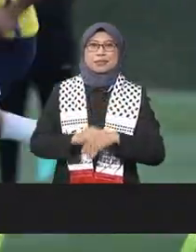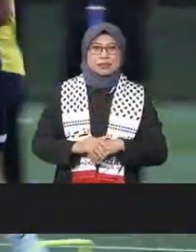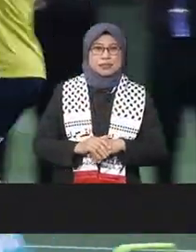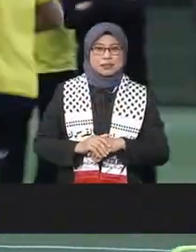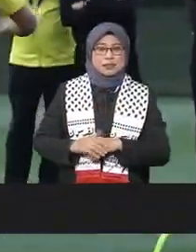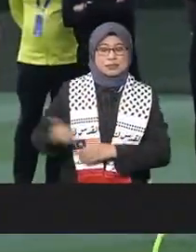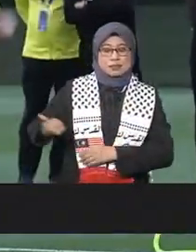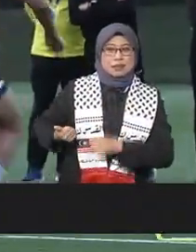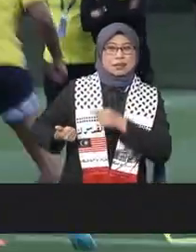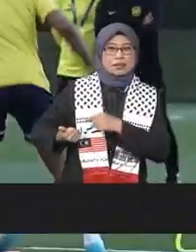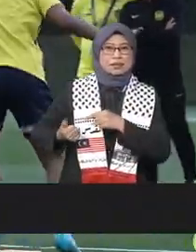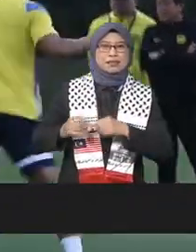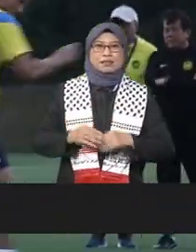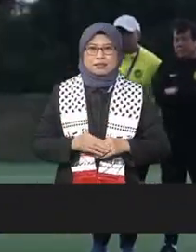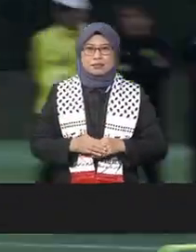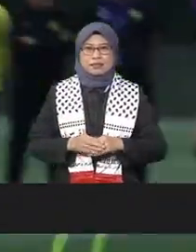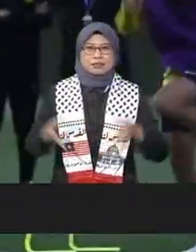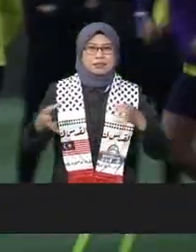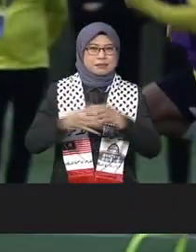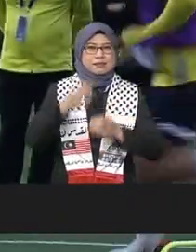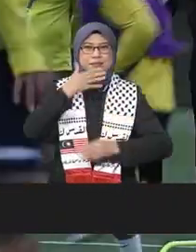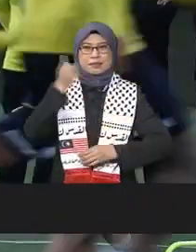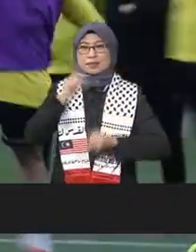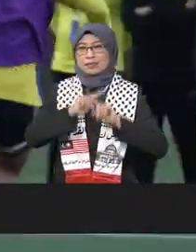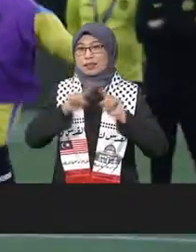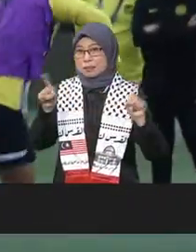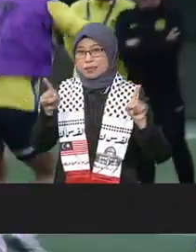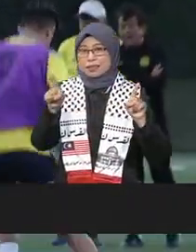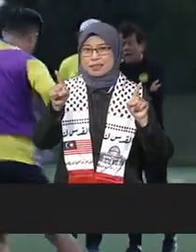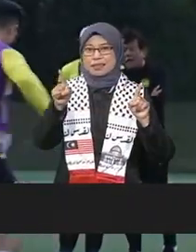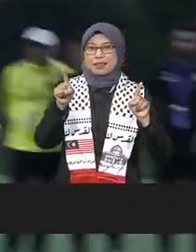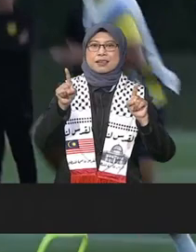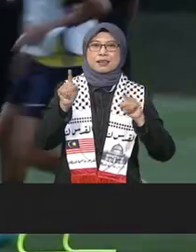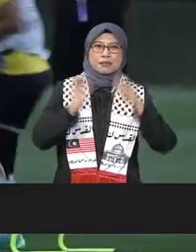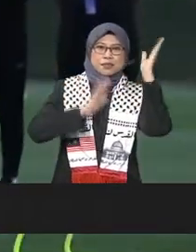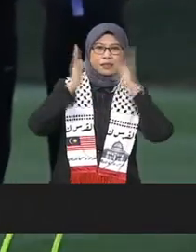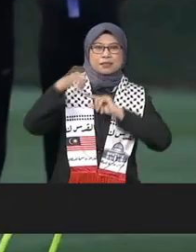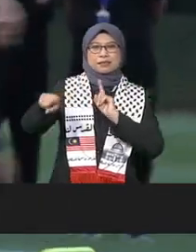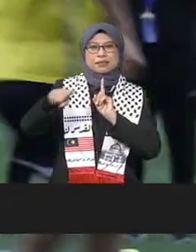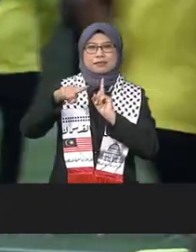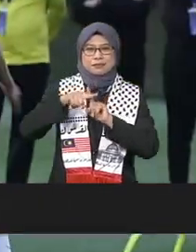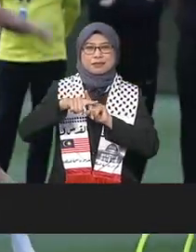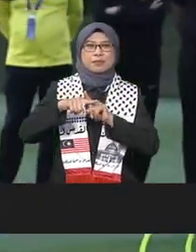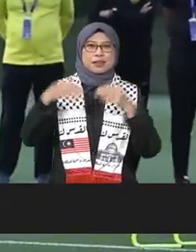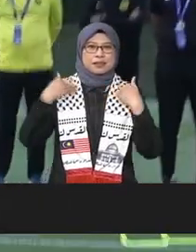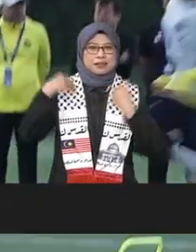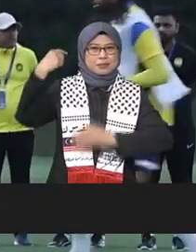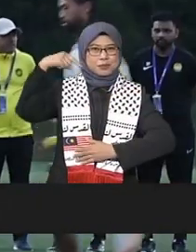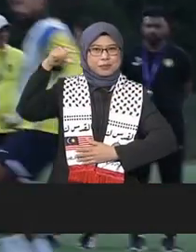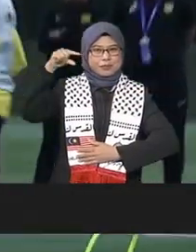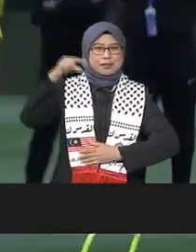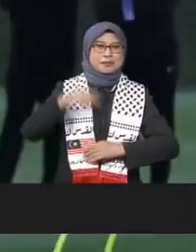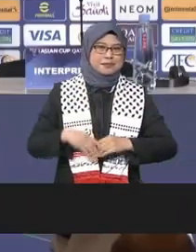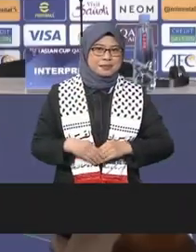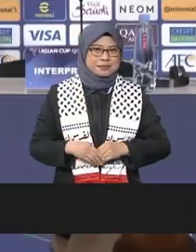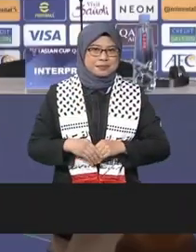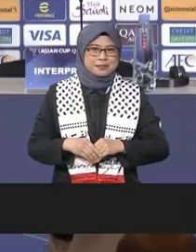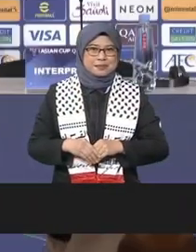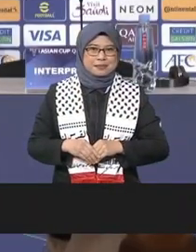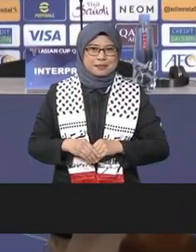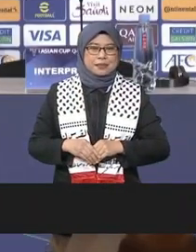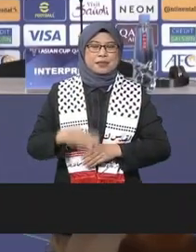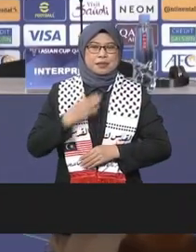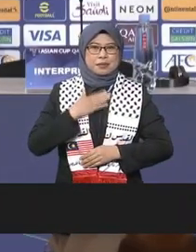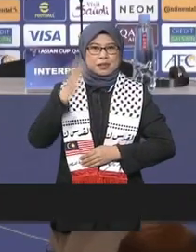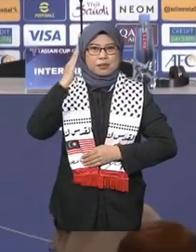Bahrain sememangnya bukan calang-calang pasukan, namun pada masa sama tetap optimis skuad negara tetap mempunyai kualiti tersendiri. We know